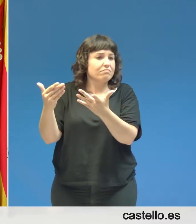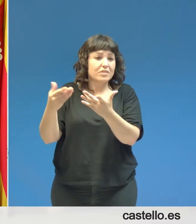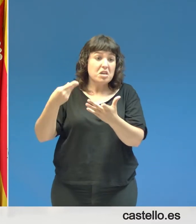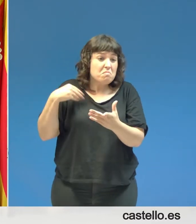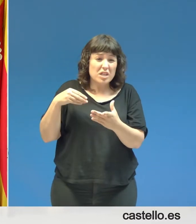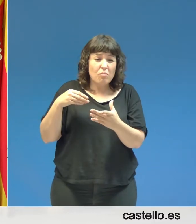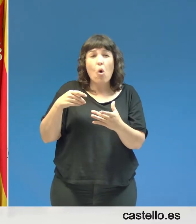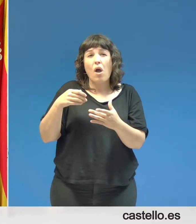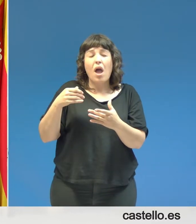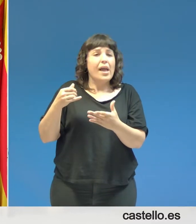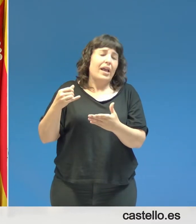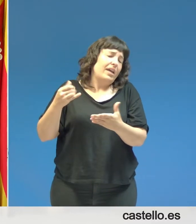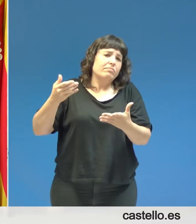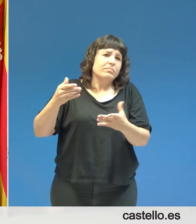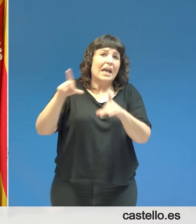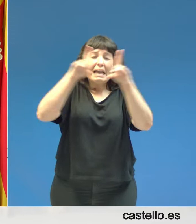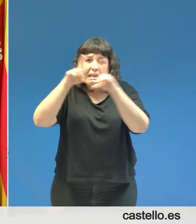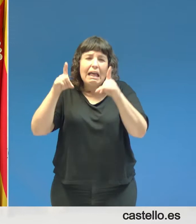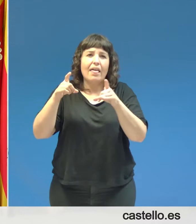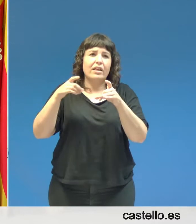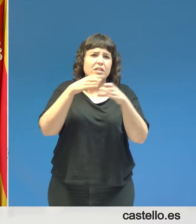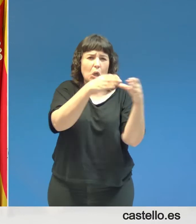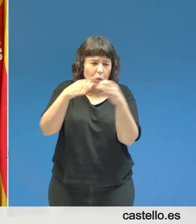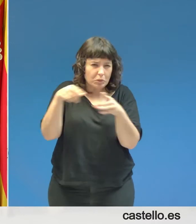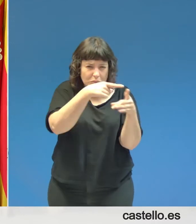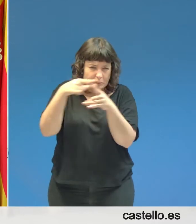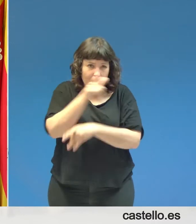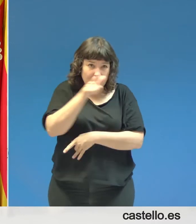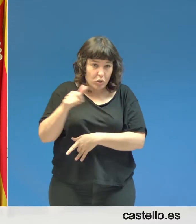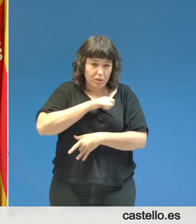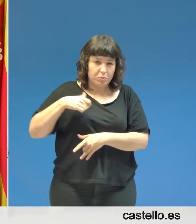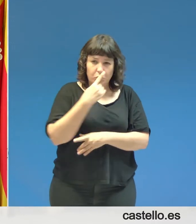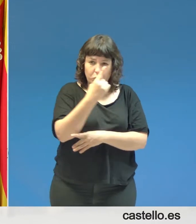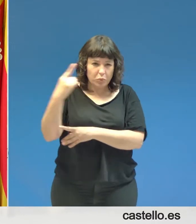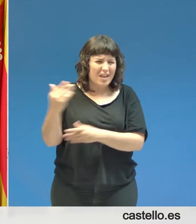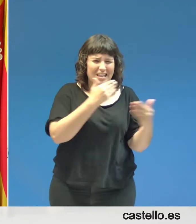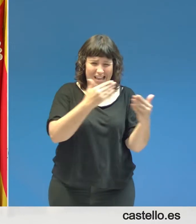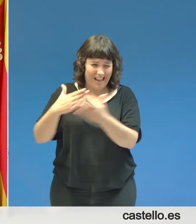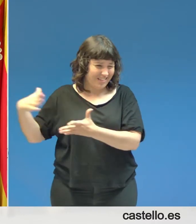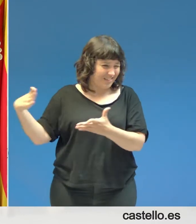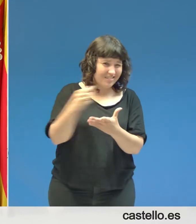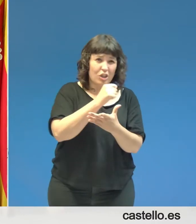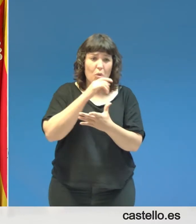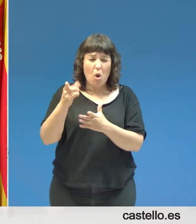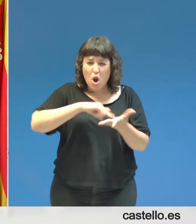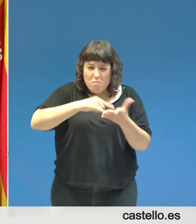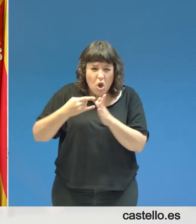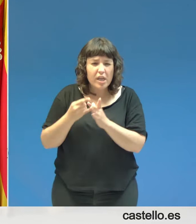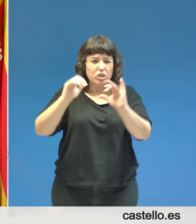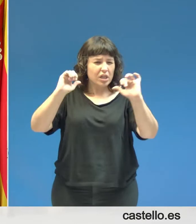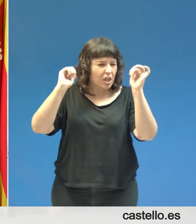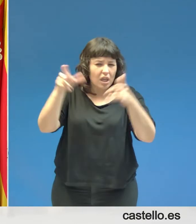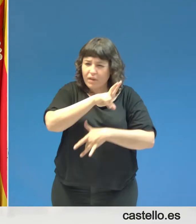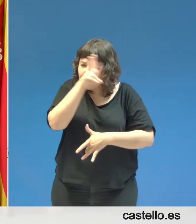entitats, col·lectius i persones individuals amb les quals hem col·laborat per dur a terme moltíssims projectes i iniciatives